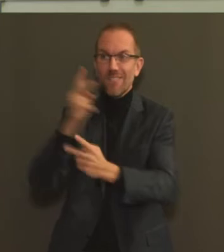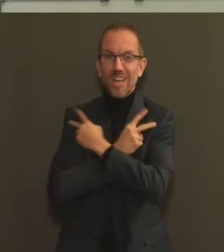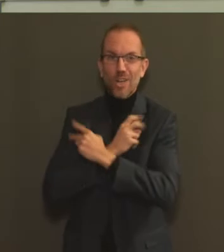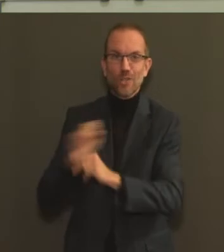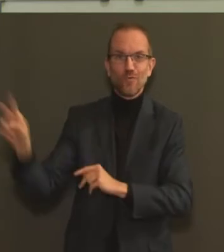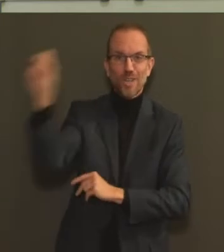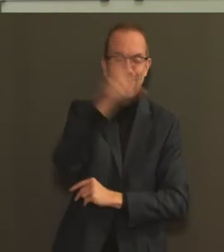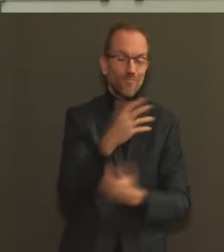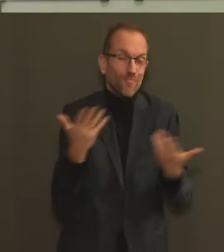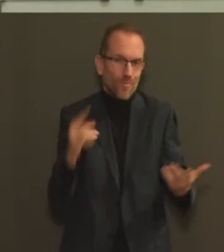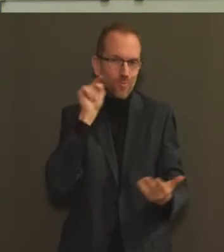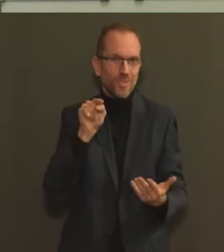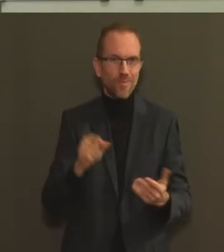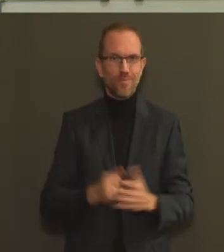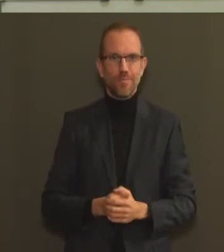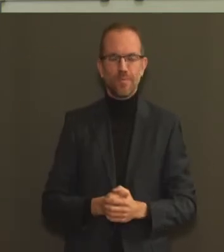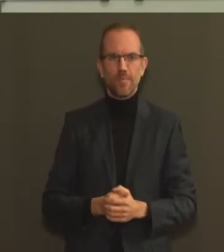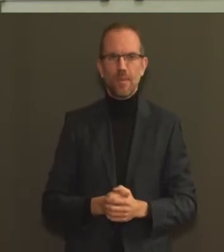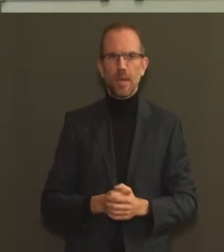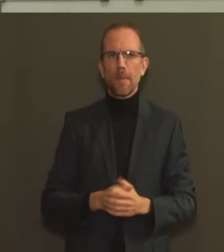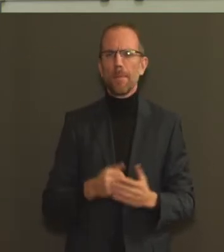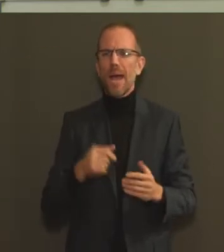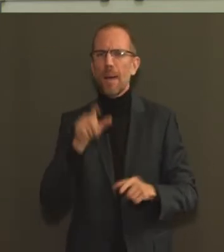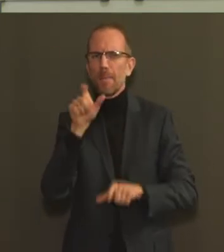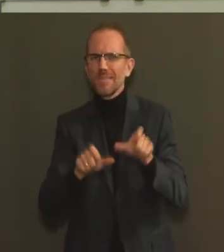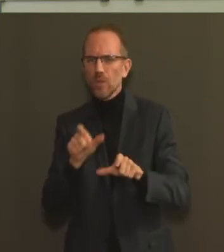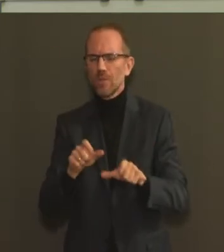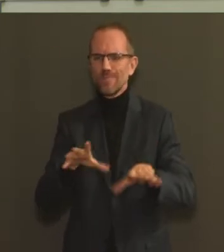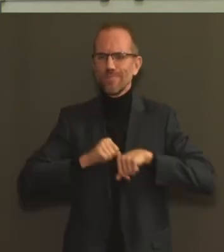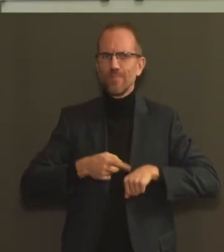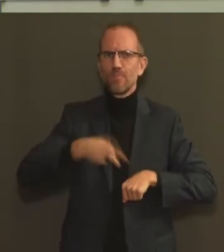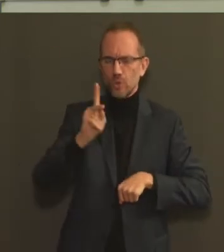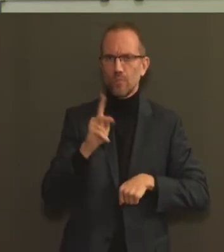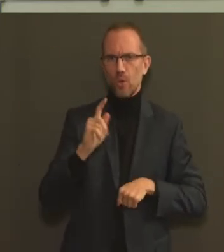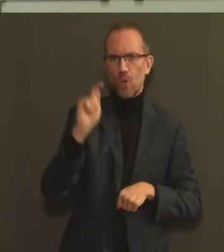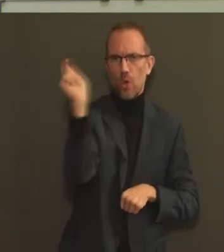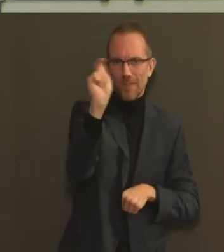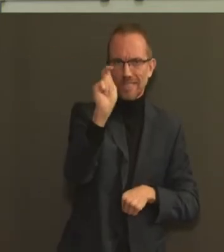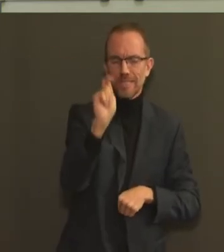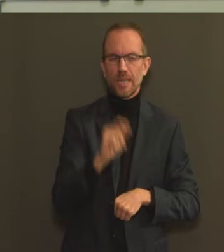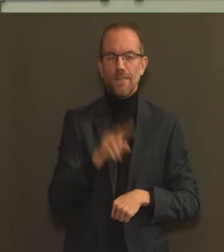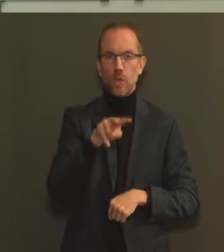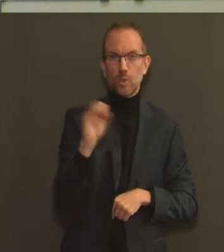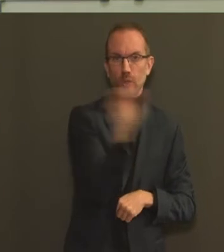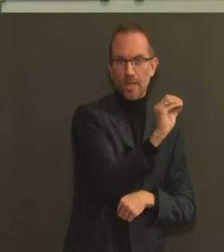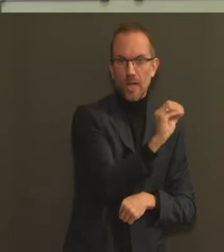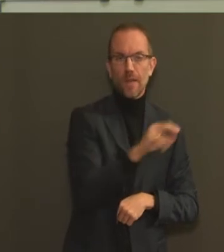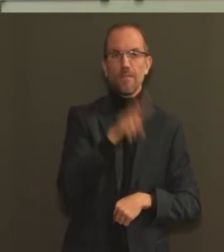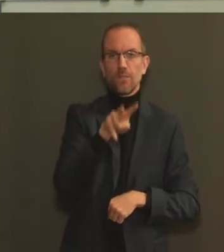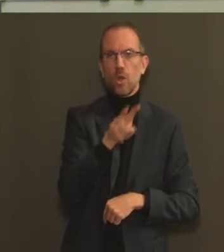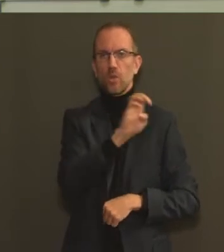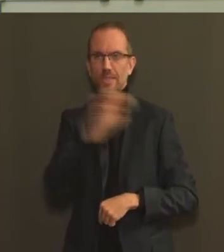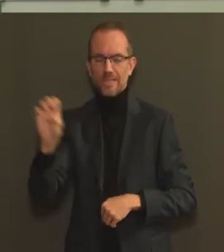dans la province d'Anvers et dans les deux Flandres qu'on les dénombre. Si on s'intéresse